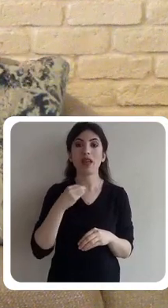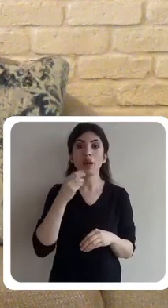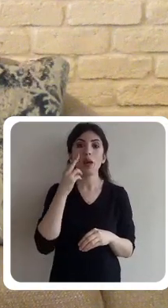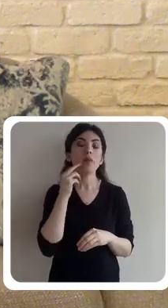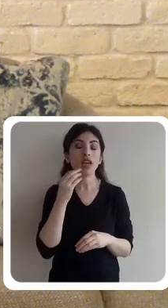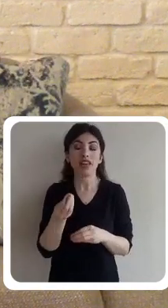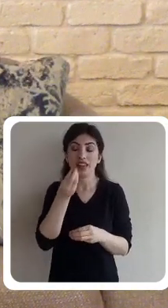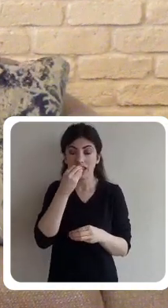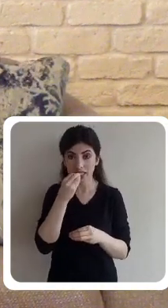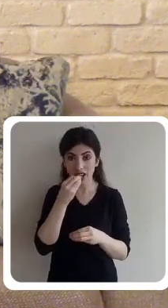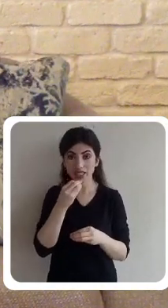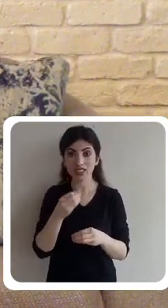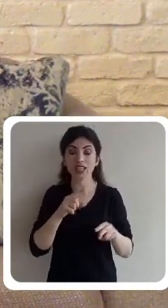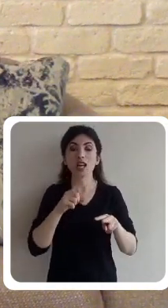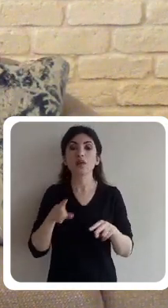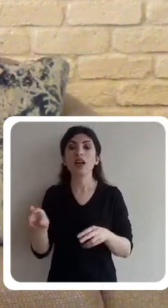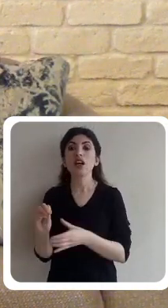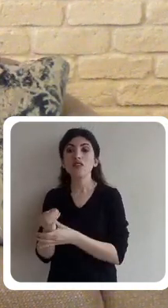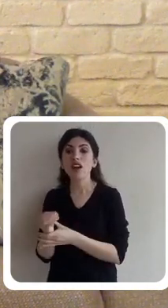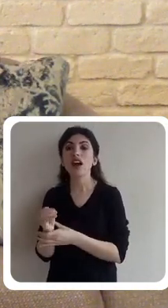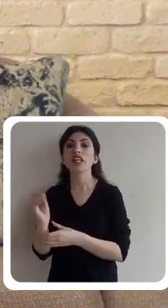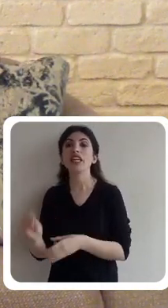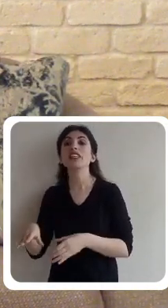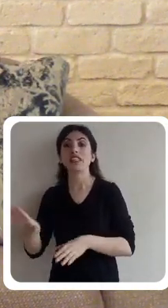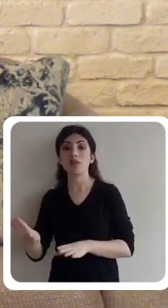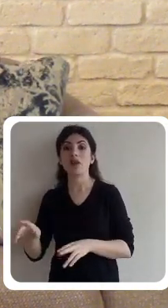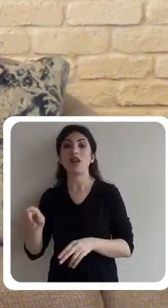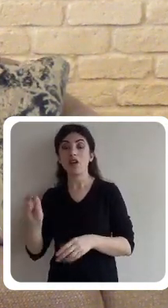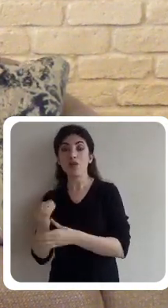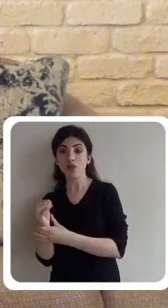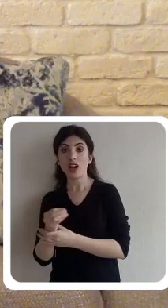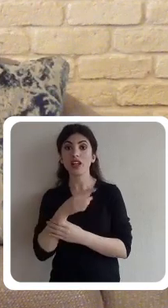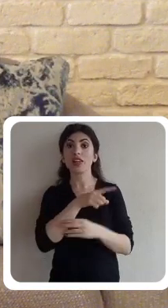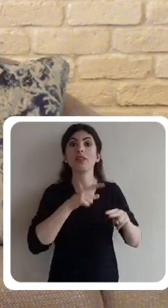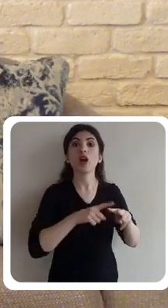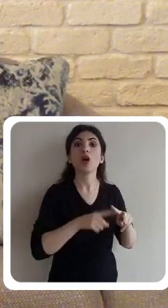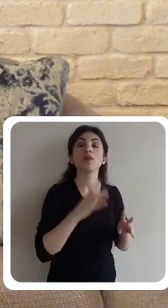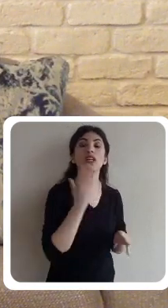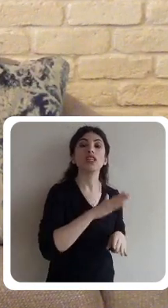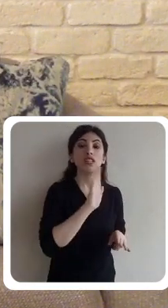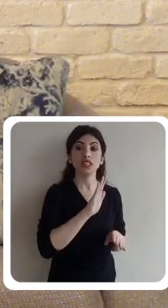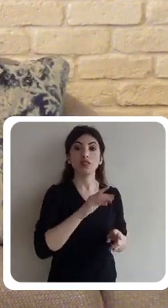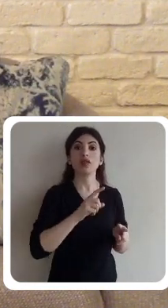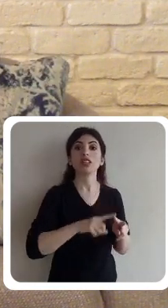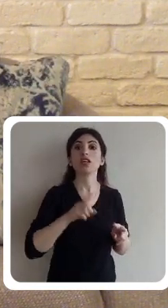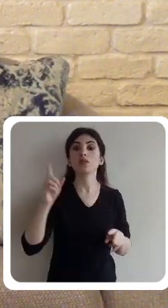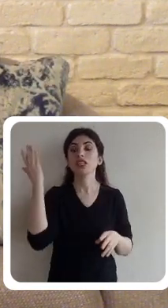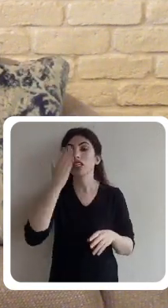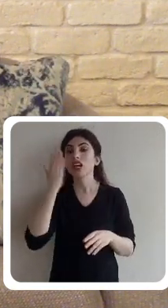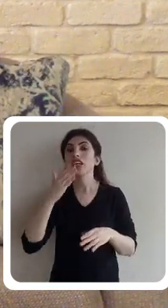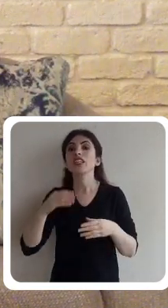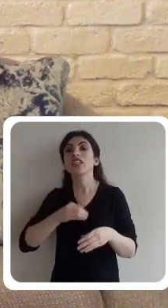kovalamam. Fare de ambara dadanmaz, ambar da kargaya buğday verir. E karnı doyan